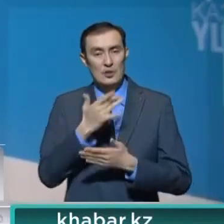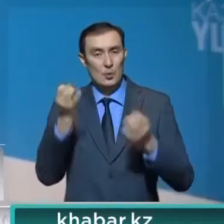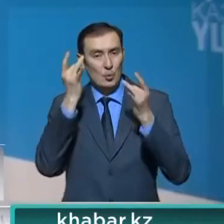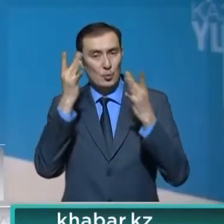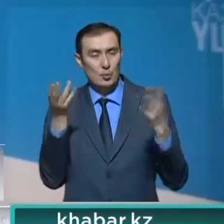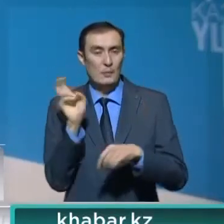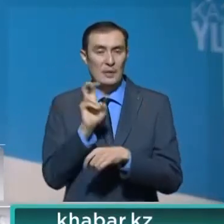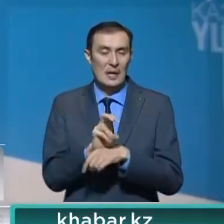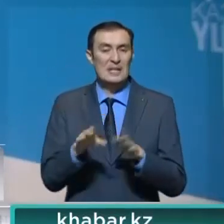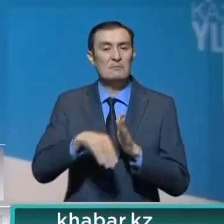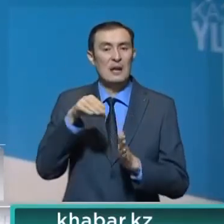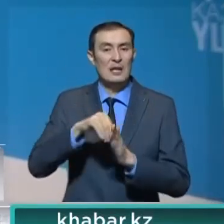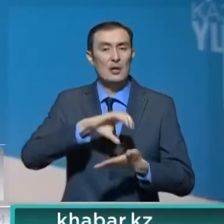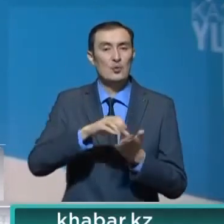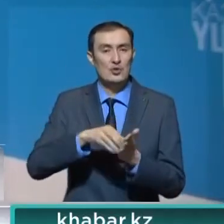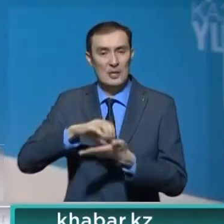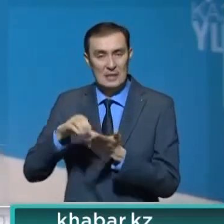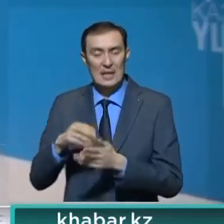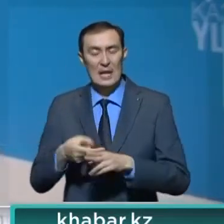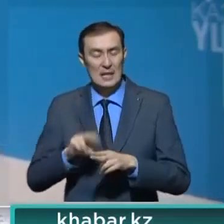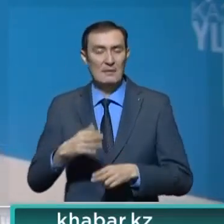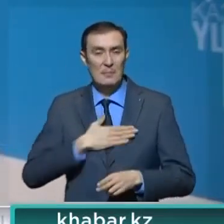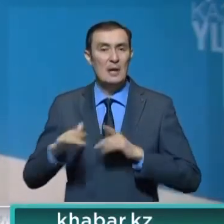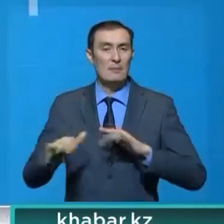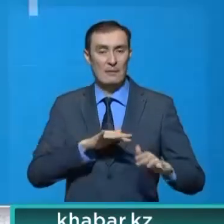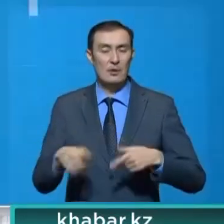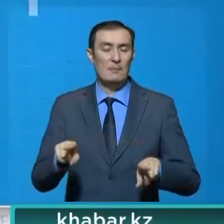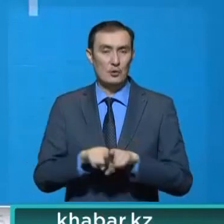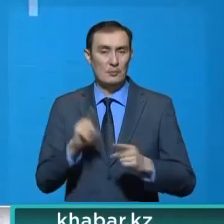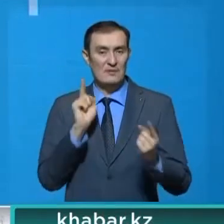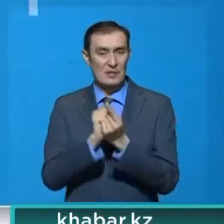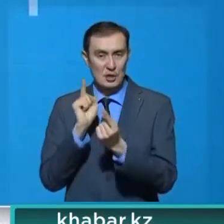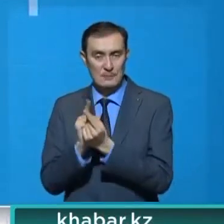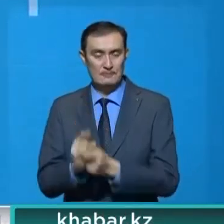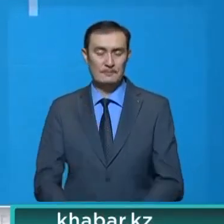культуры, придя на избирательные участки. Для этого мы и проводим подобные встречи.